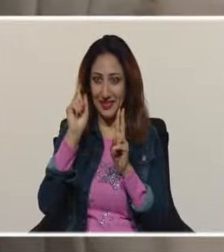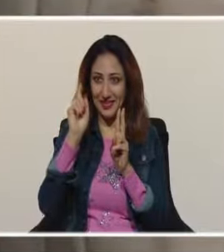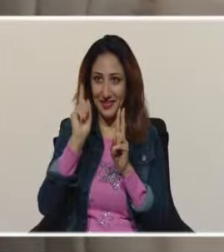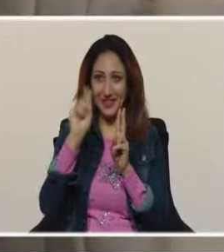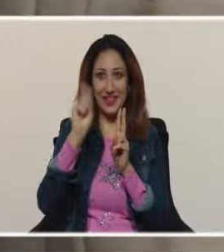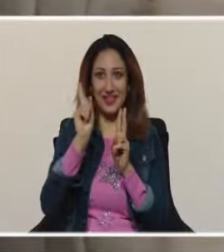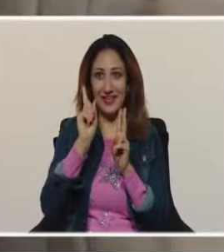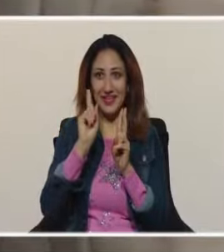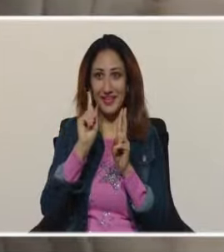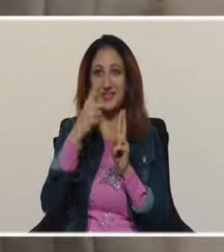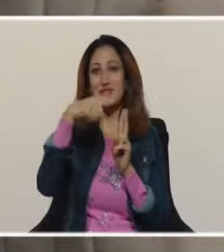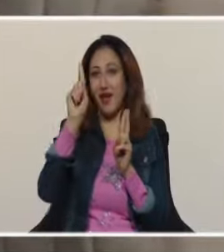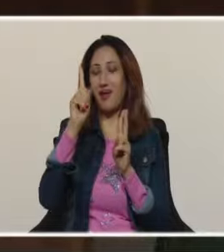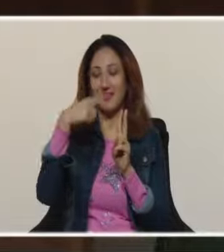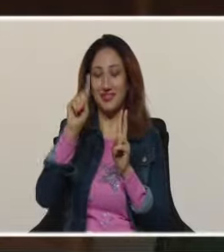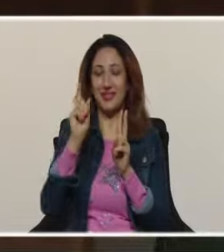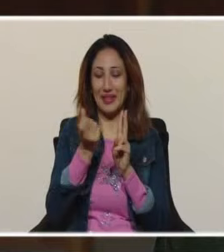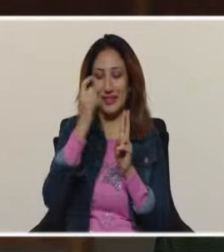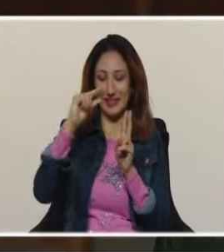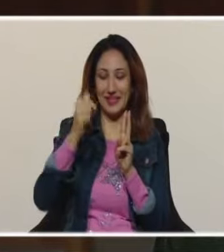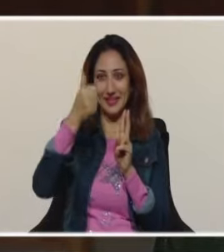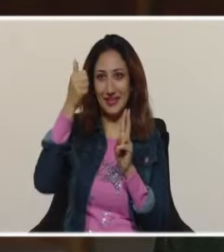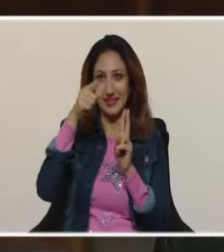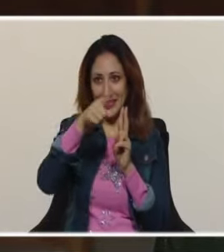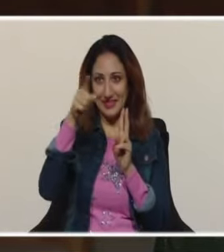وانت ندى. صح؟